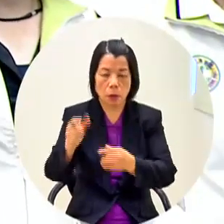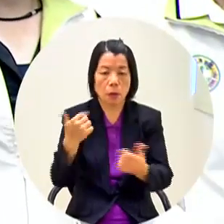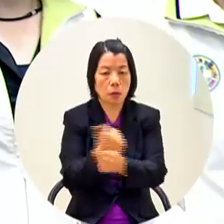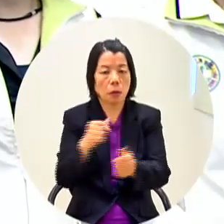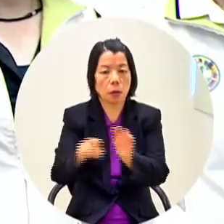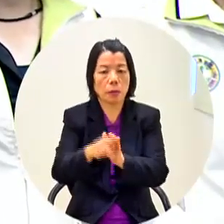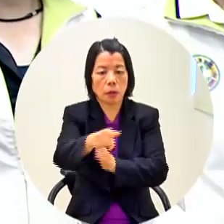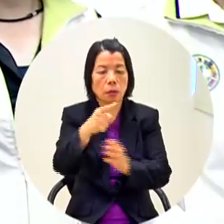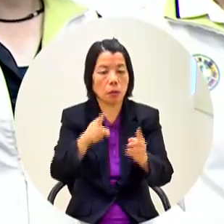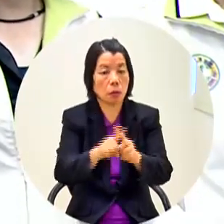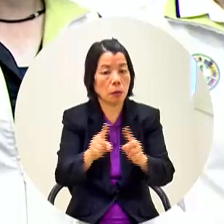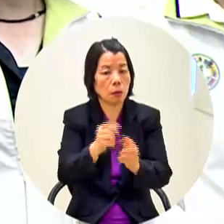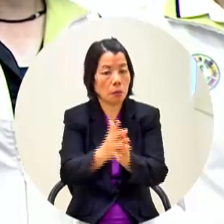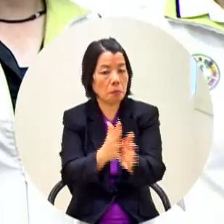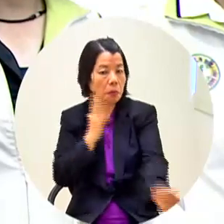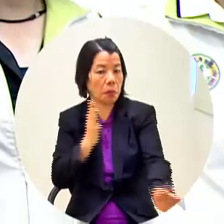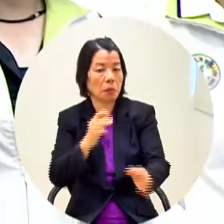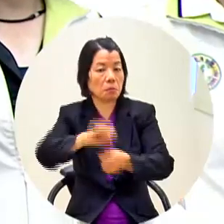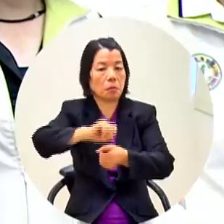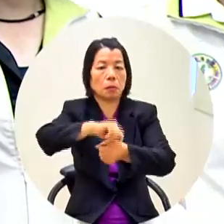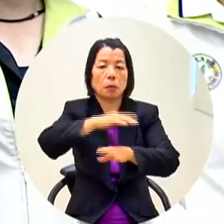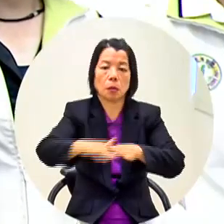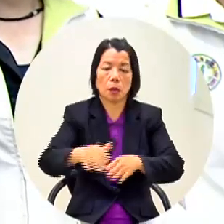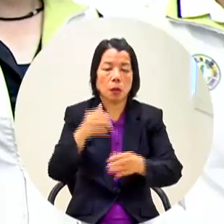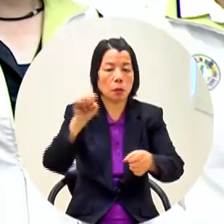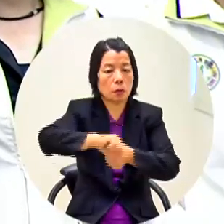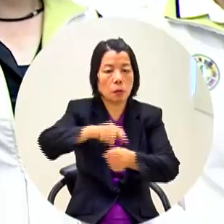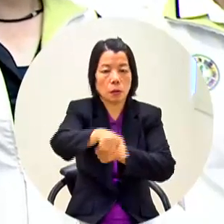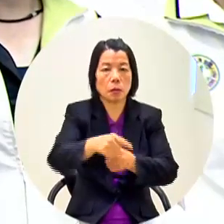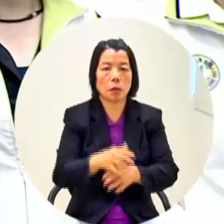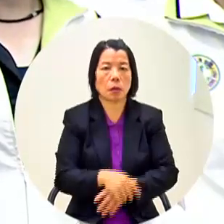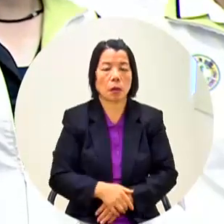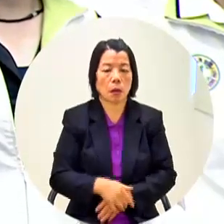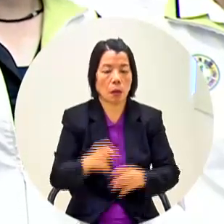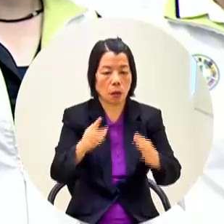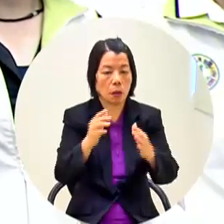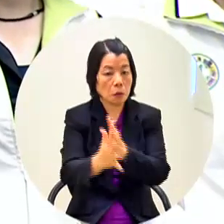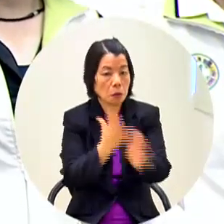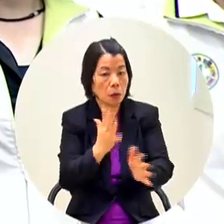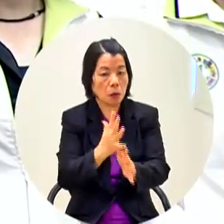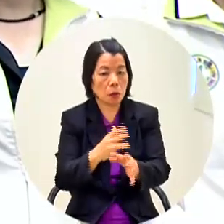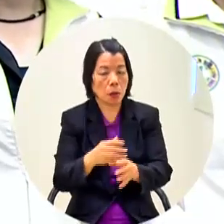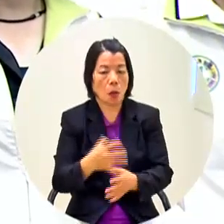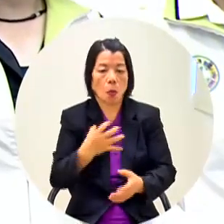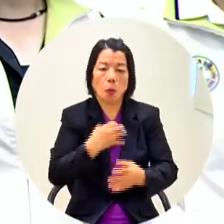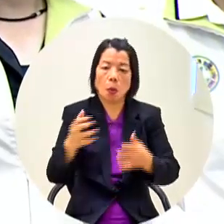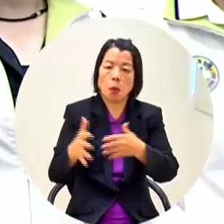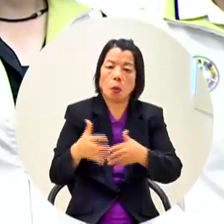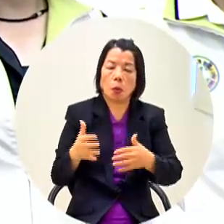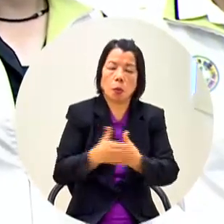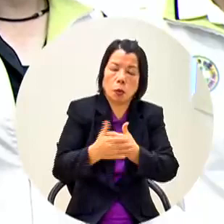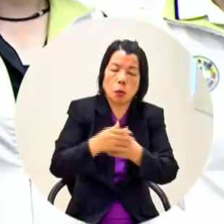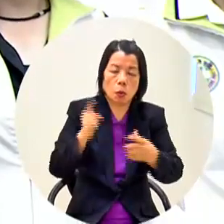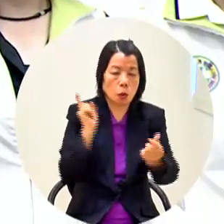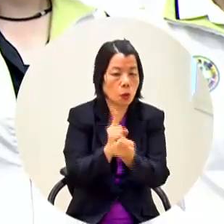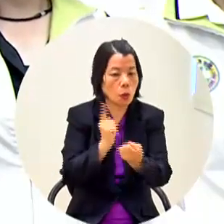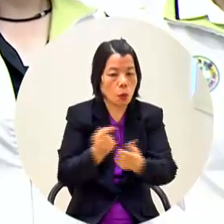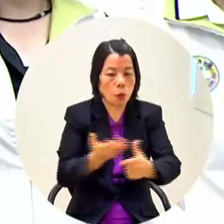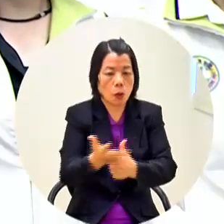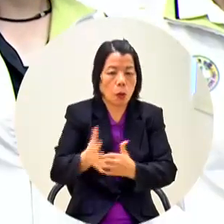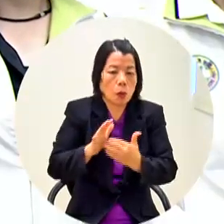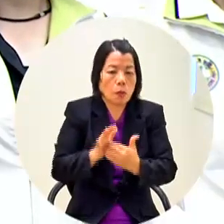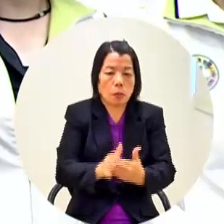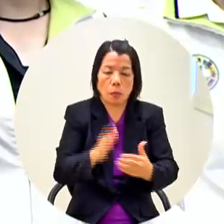队会增加嘛？这是一个增加群聚风险的可能性啊！这并不是对于防疫有任何帮助的一些作